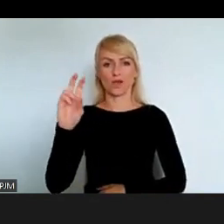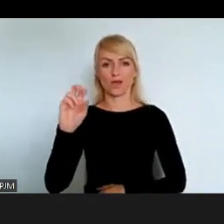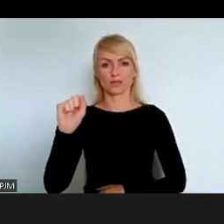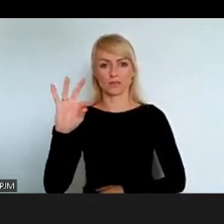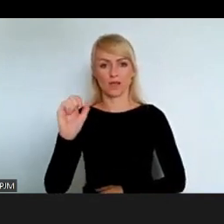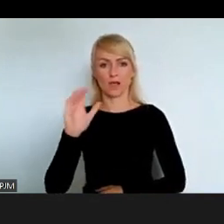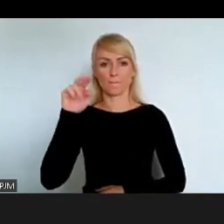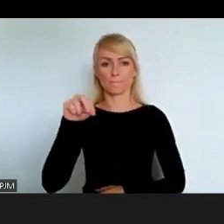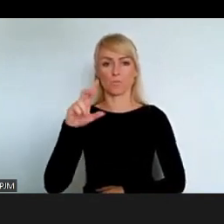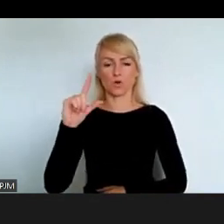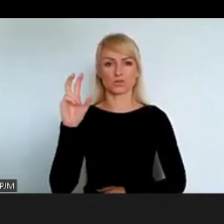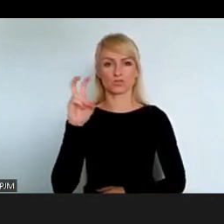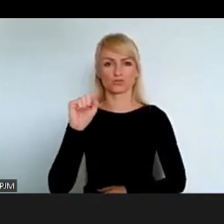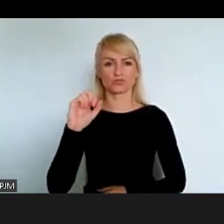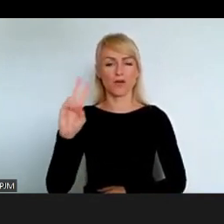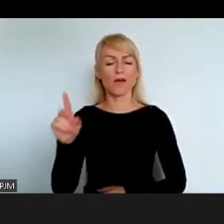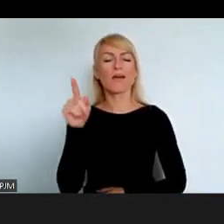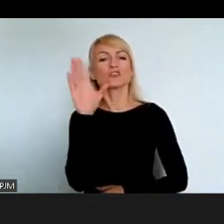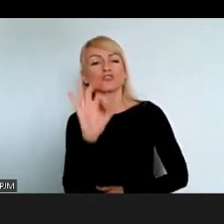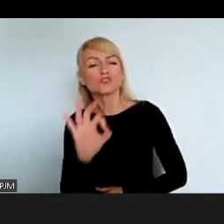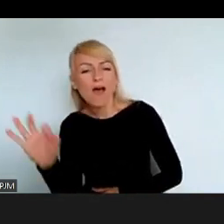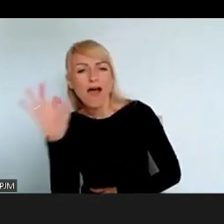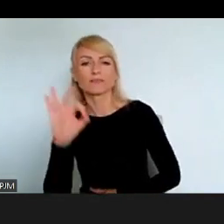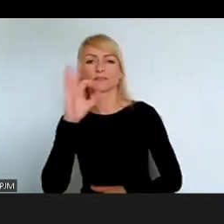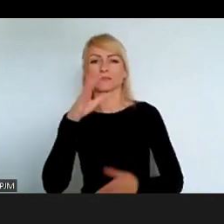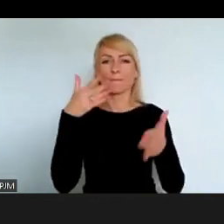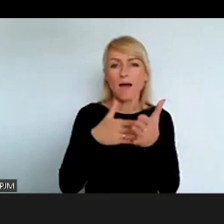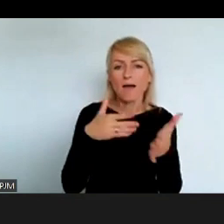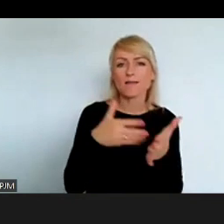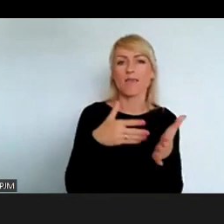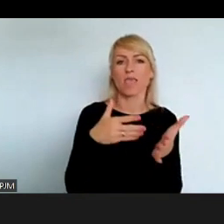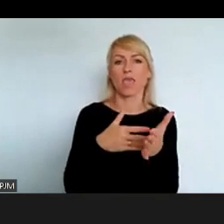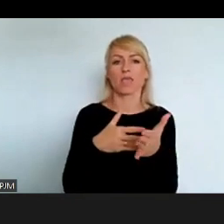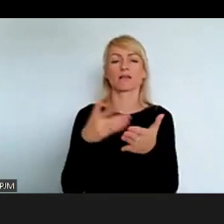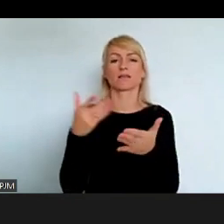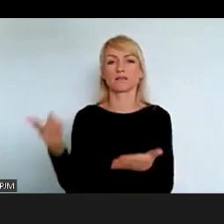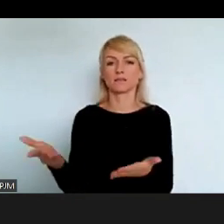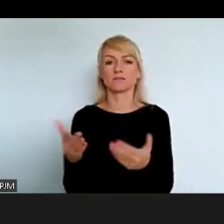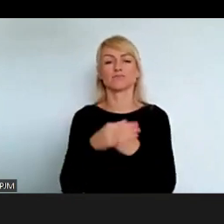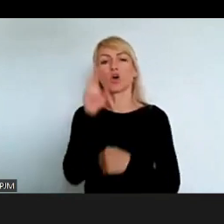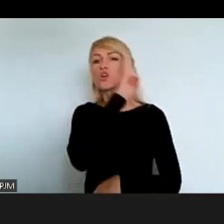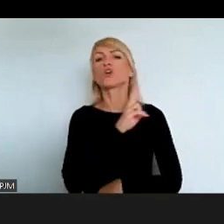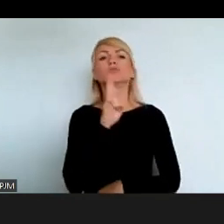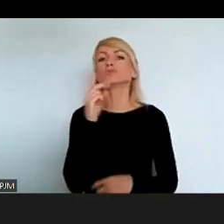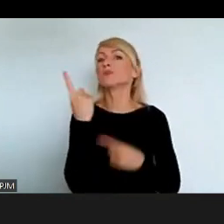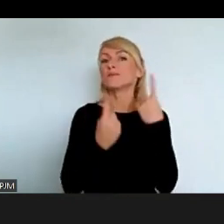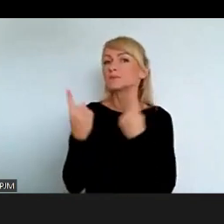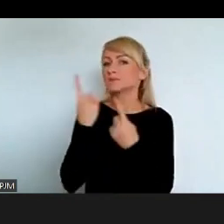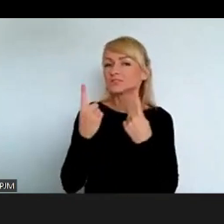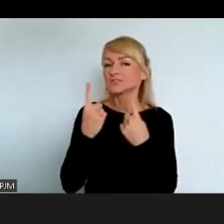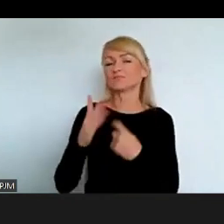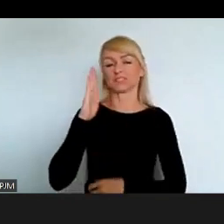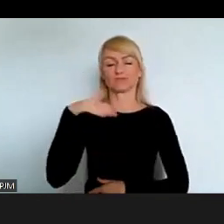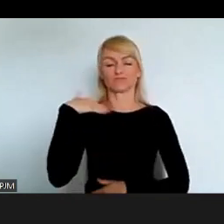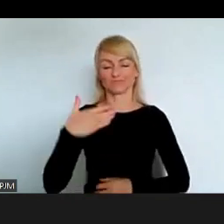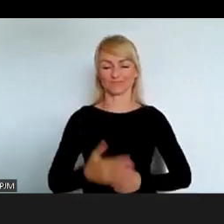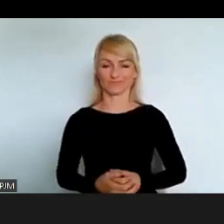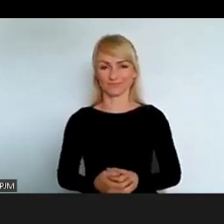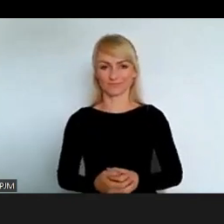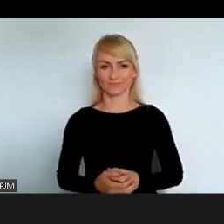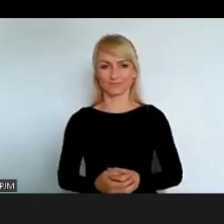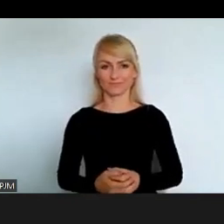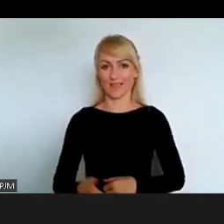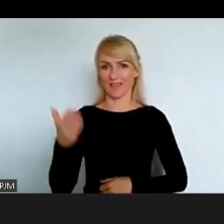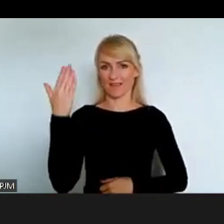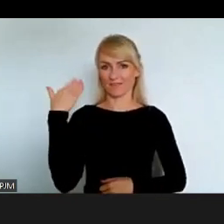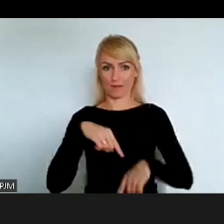szansach i barierach w edukacji oczami rodzica. Bardzo proszę, pani Małgorzata. Witam serdecznie. Chciałabym jeszcze